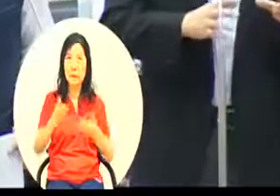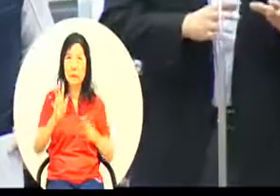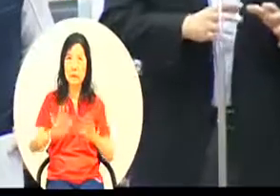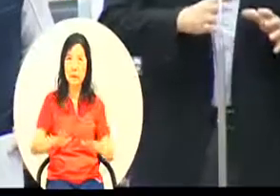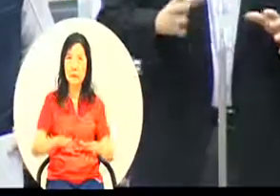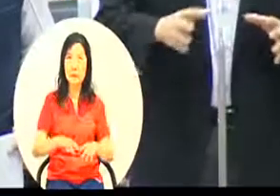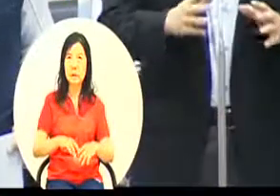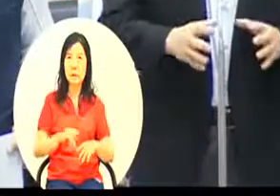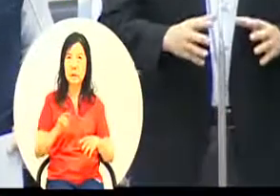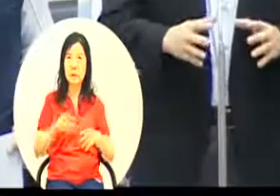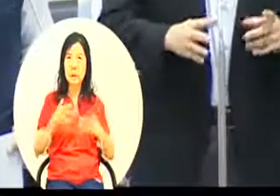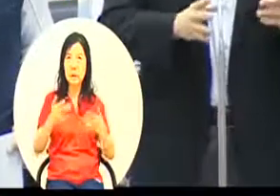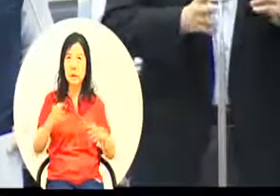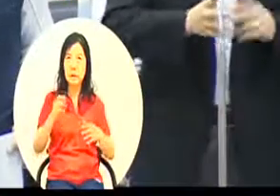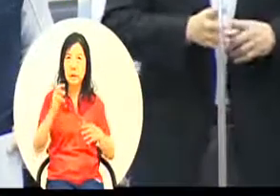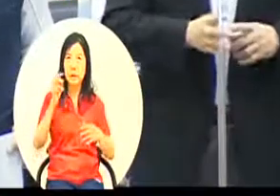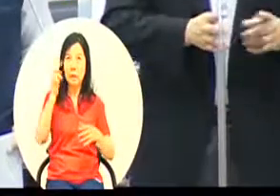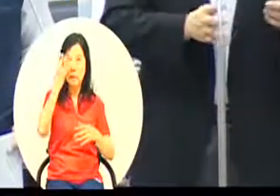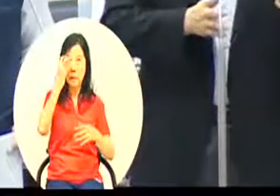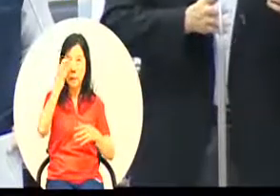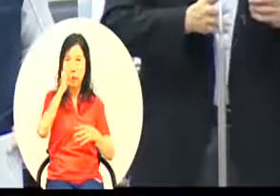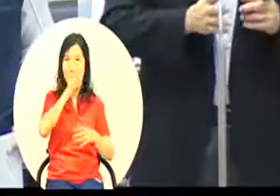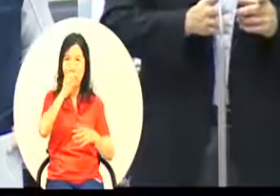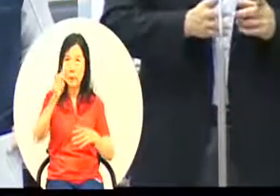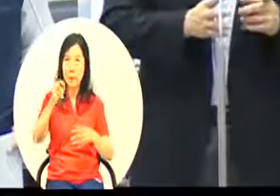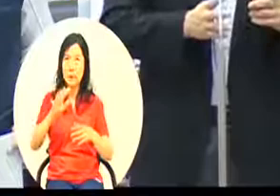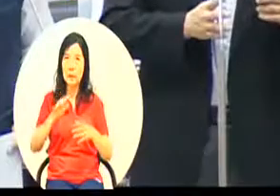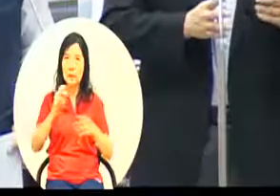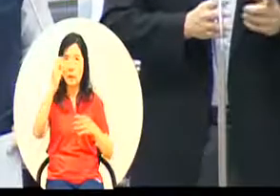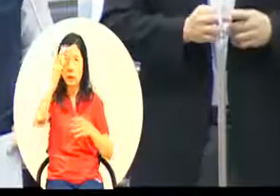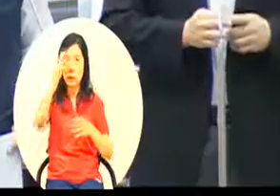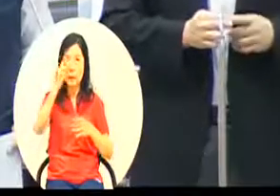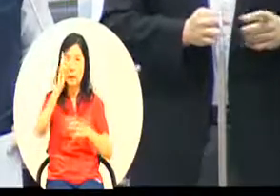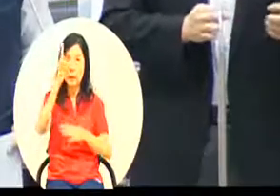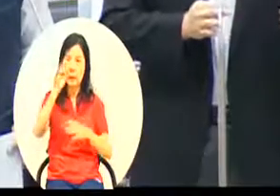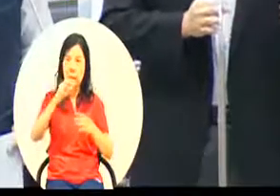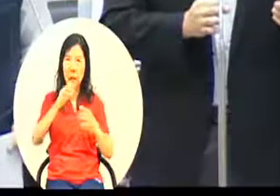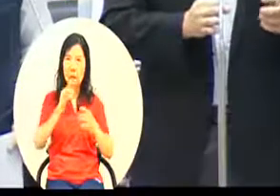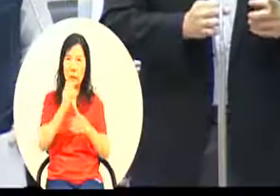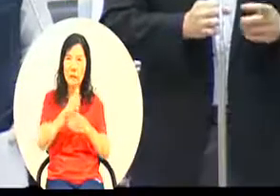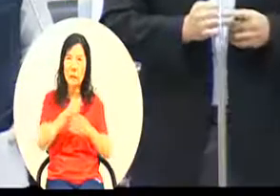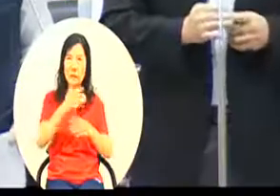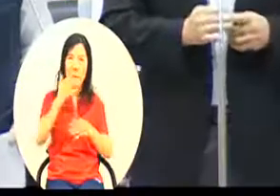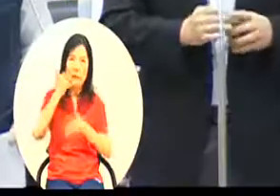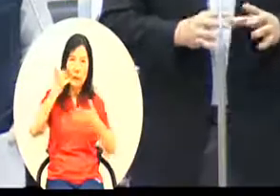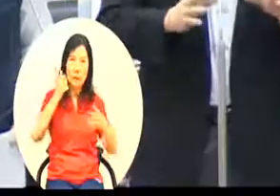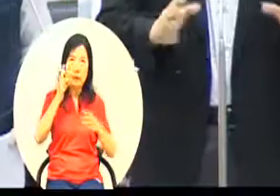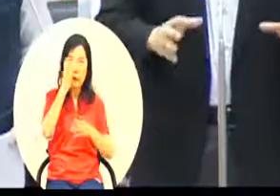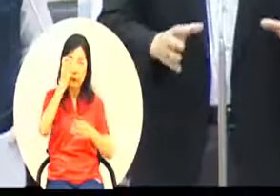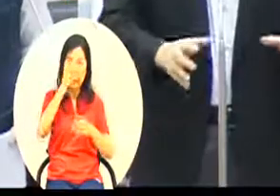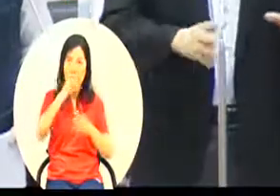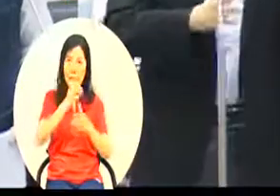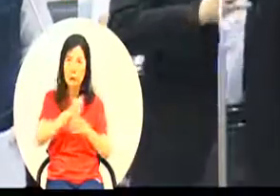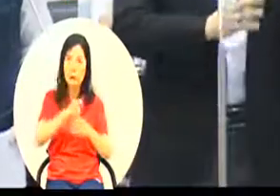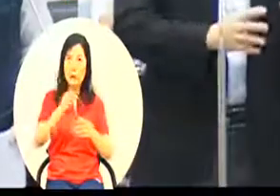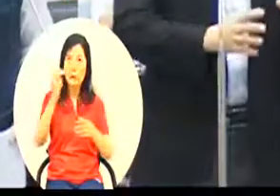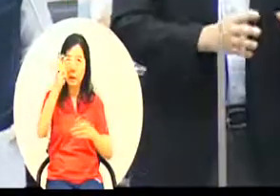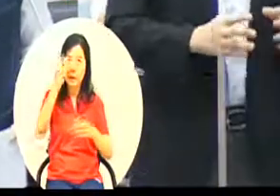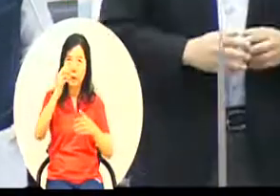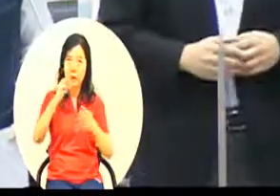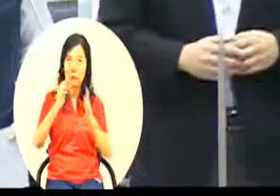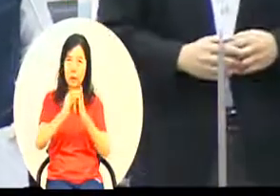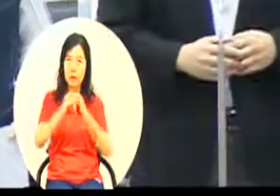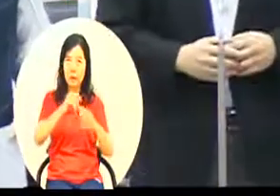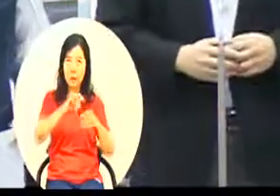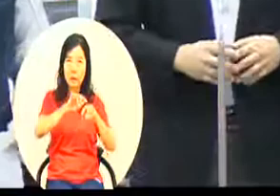我们很多查缉单位，包括警政署，包括那个海巡署，包括调查局，很多单位都做查缉